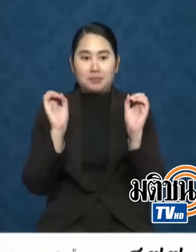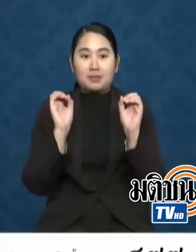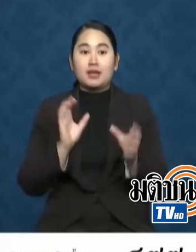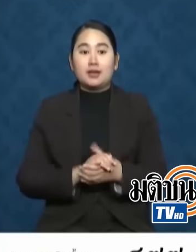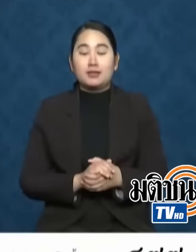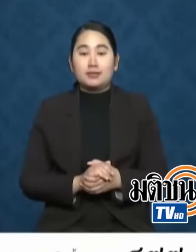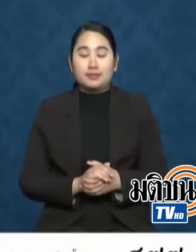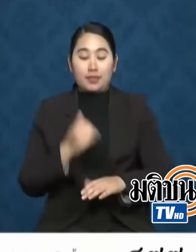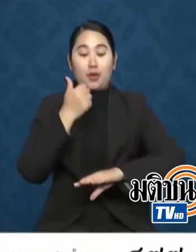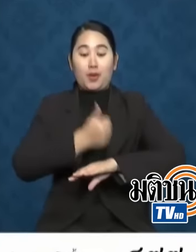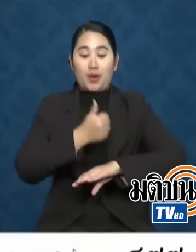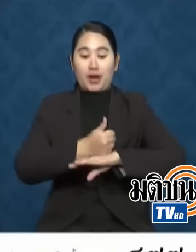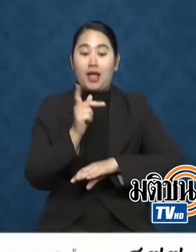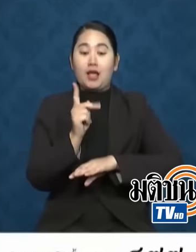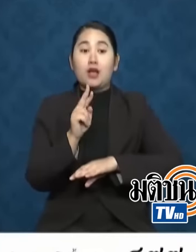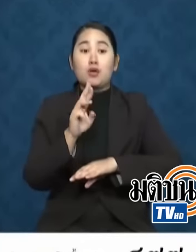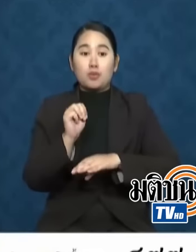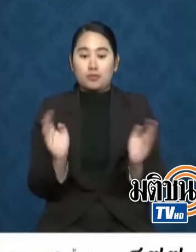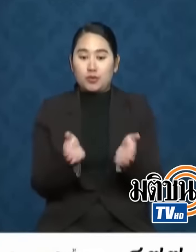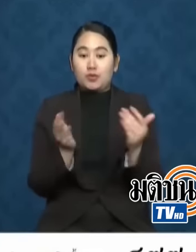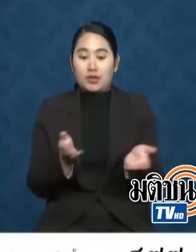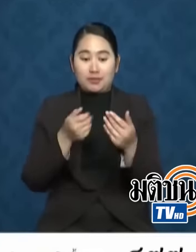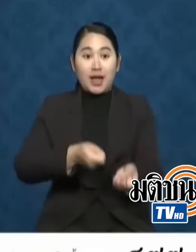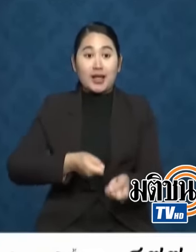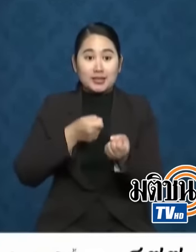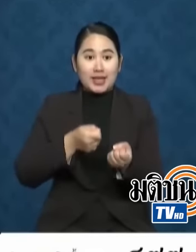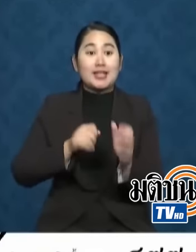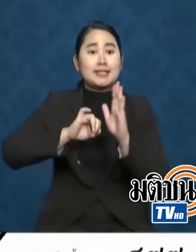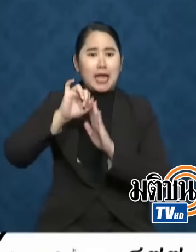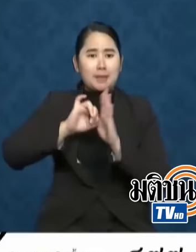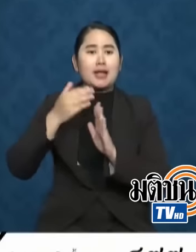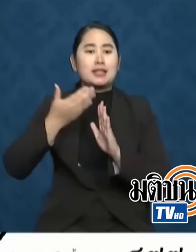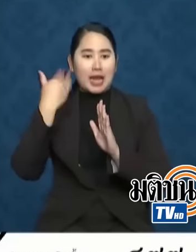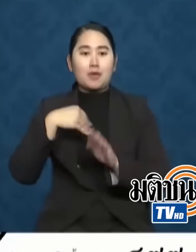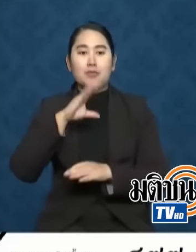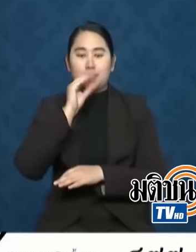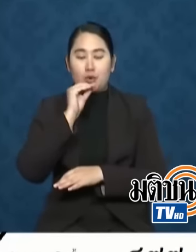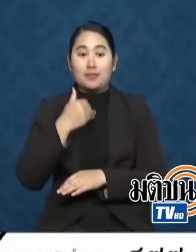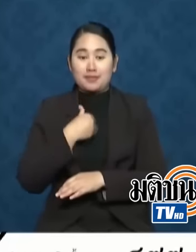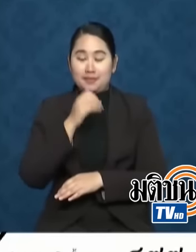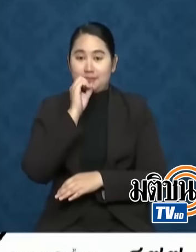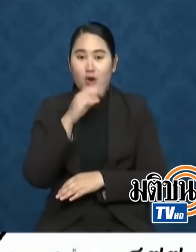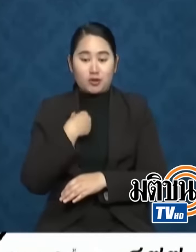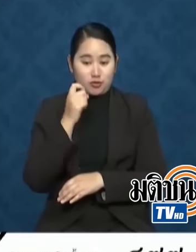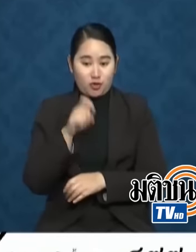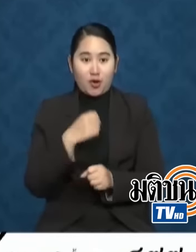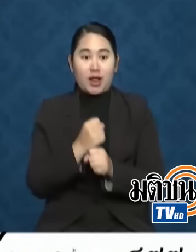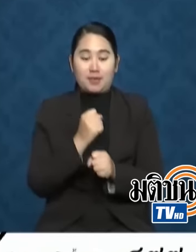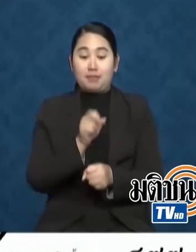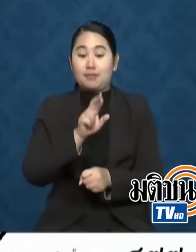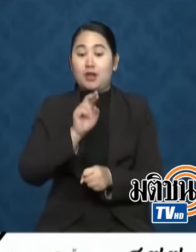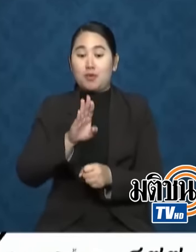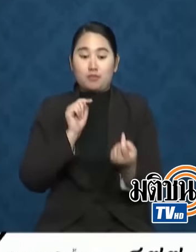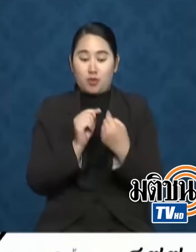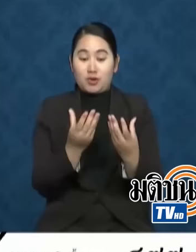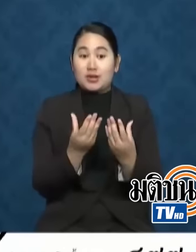อธิบดีกรมส่งเสริมการเกษตรพูดไว้ที่จังหวัดเชียงใหม่ผมขออนุญาตโค้ดเลยนะครับท่านอธิบดีพูดว่าเราต้องทำระบบกำหนดเขตที่ดินสำหรับ